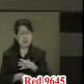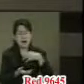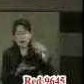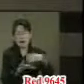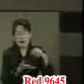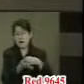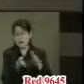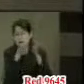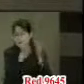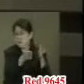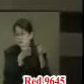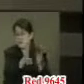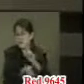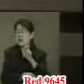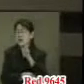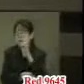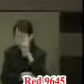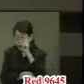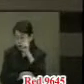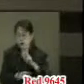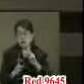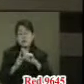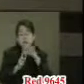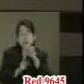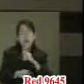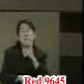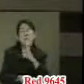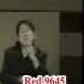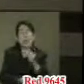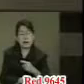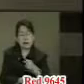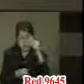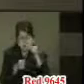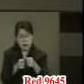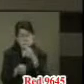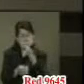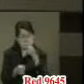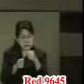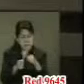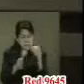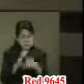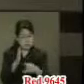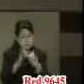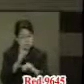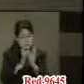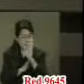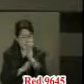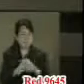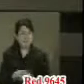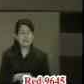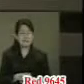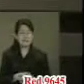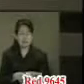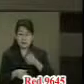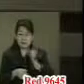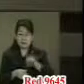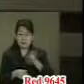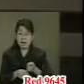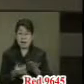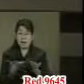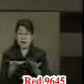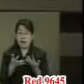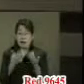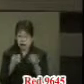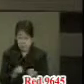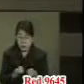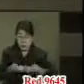ากันอย่างนี้ต้องระมัดระวังนับวันที่หน่อยครับต้องดูหน่อยแล้วข้อสำคัญที่สุดก็คือว่าอะไรมันกันมันถึง